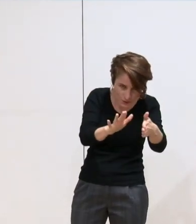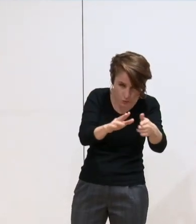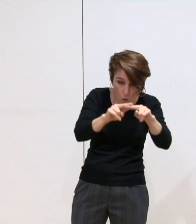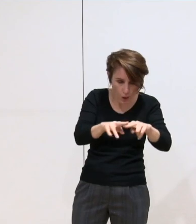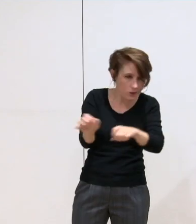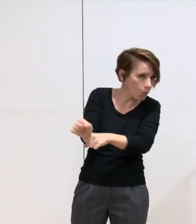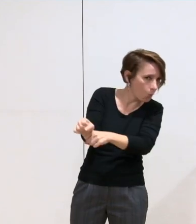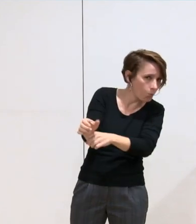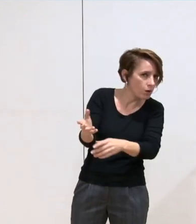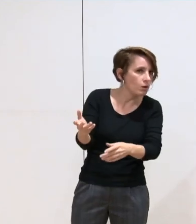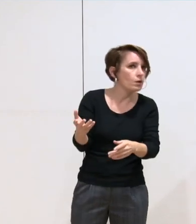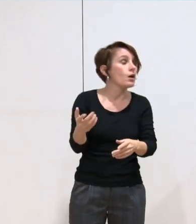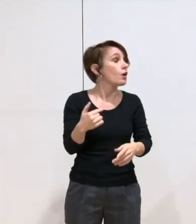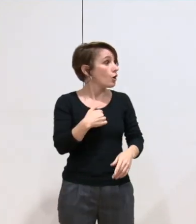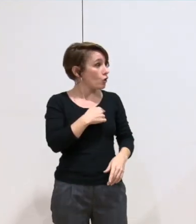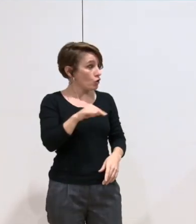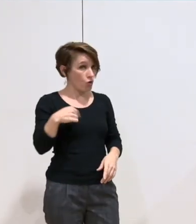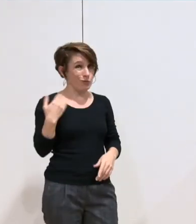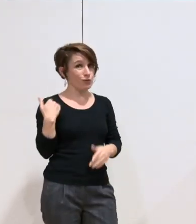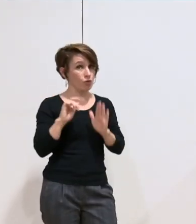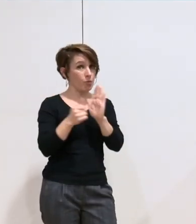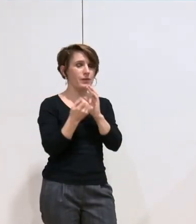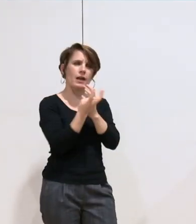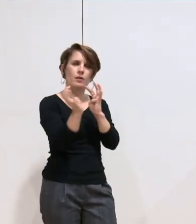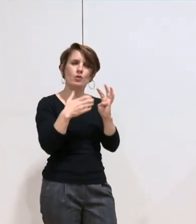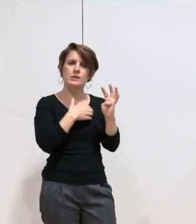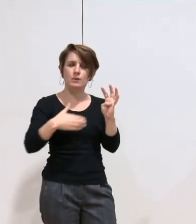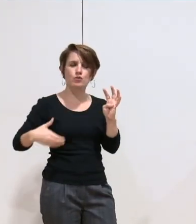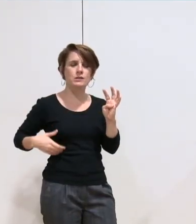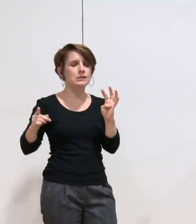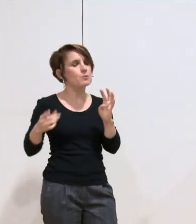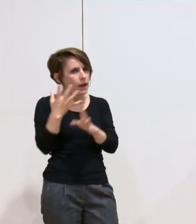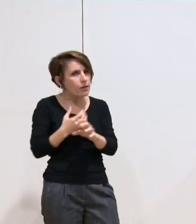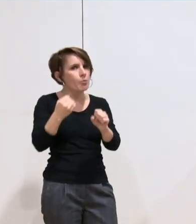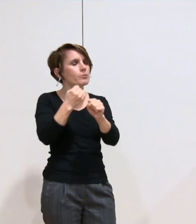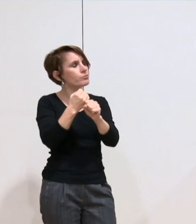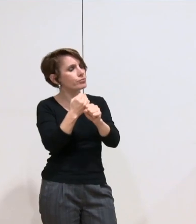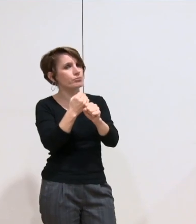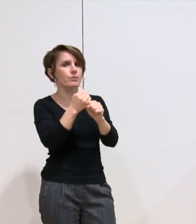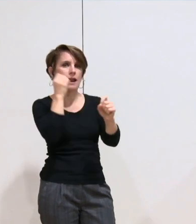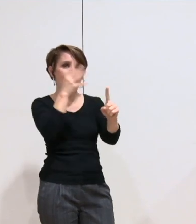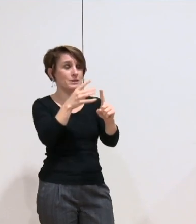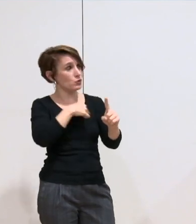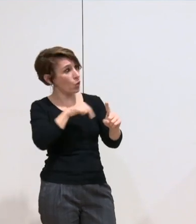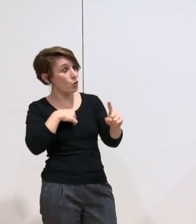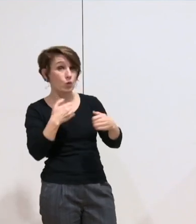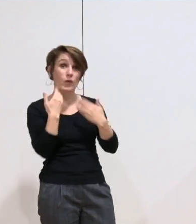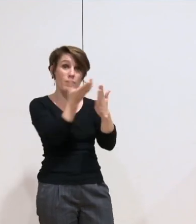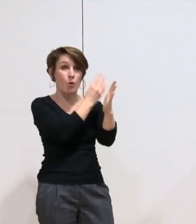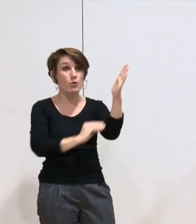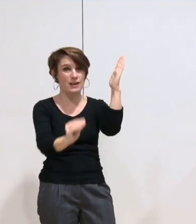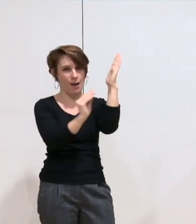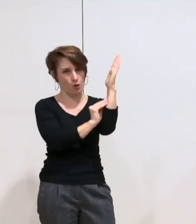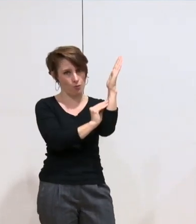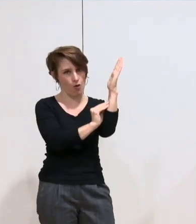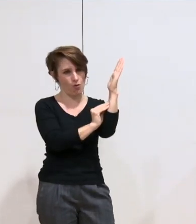voie d'amendement, lors du conseil municipal qui a créé cette mission, nous souhaitions pour notre